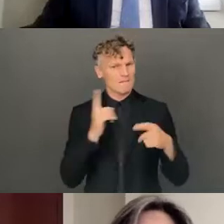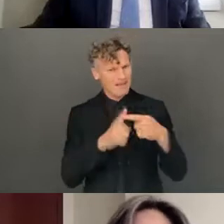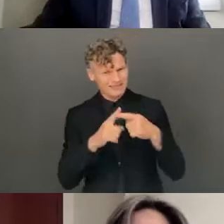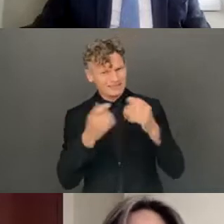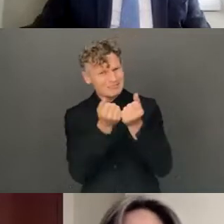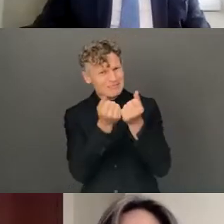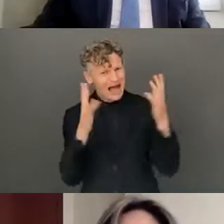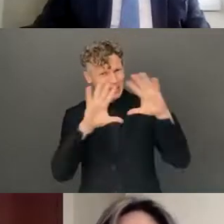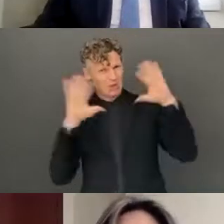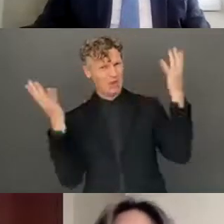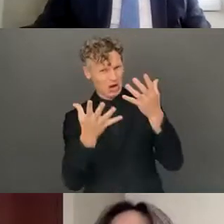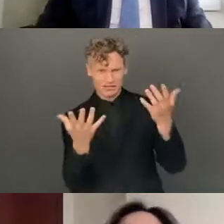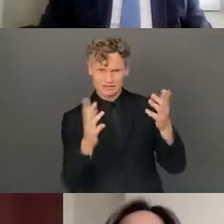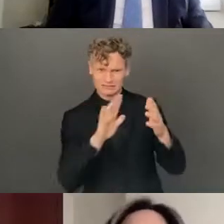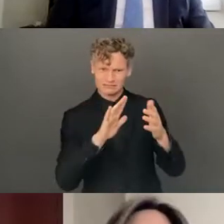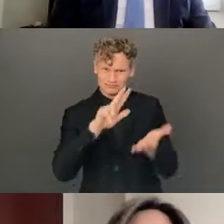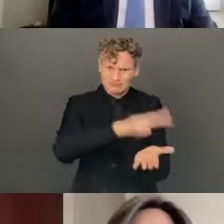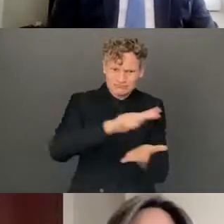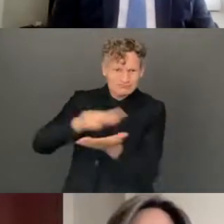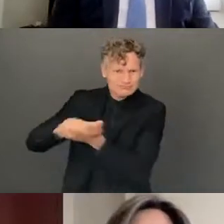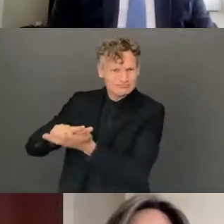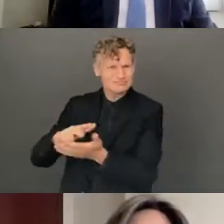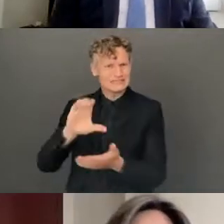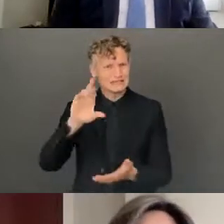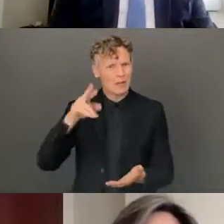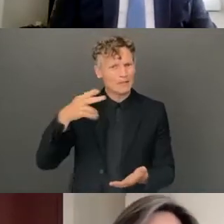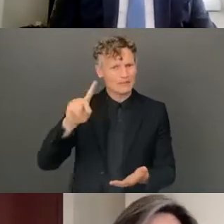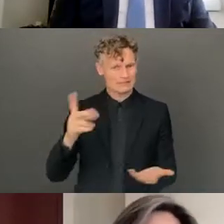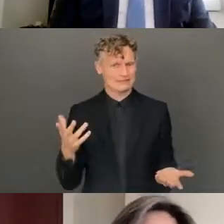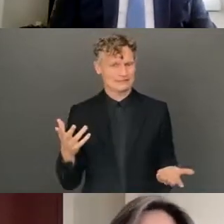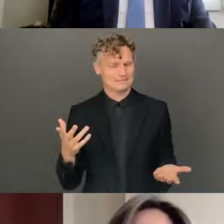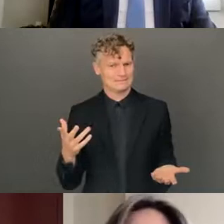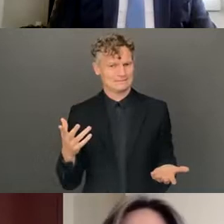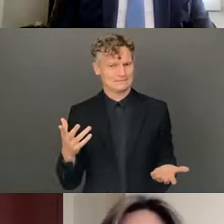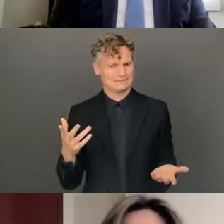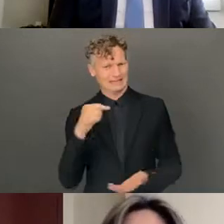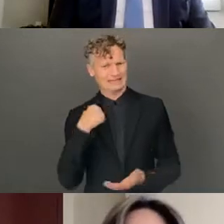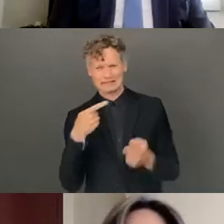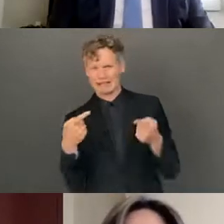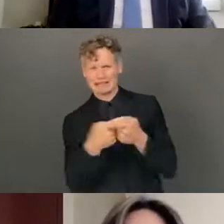les États membres? Donc, nous sommes